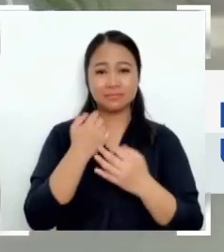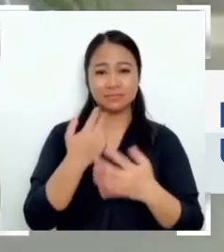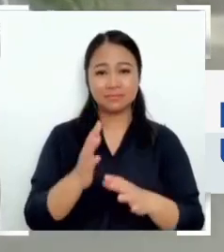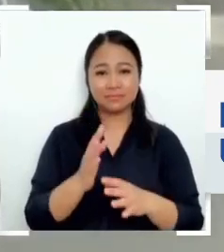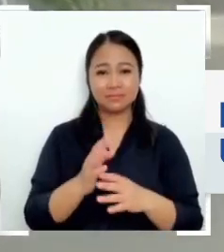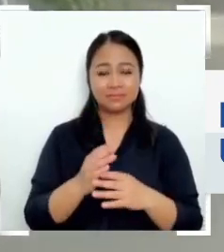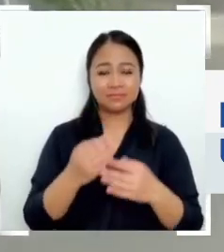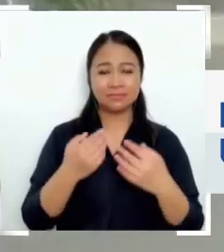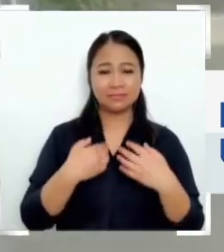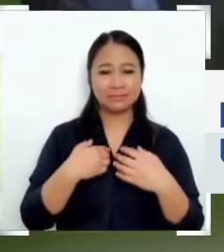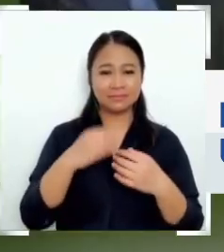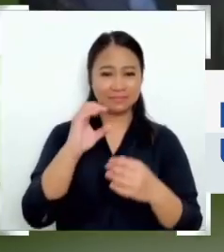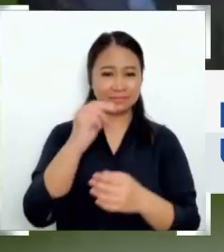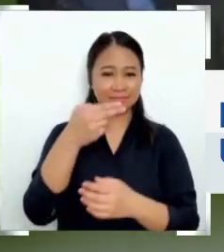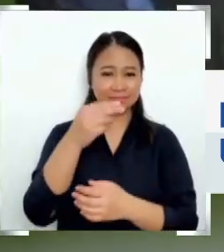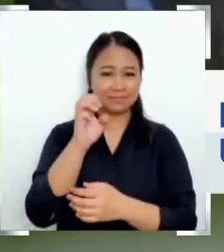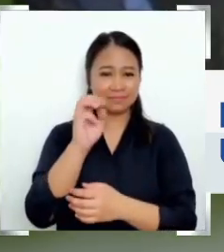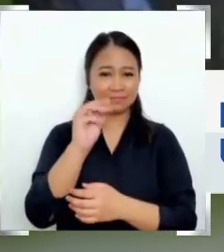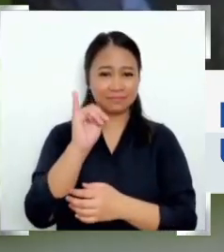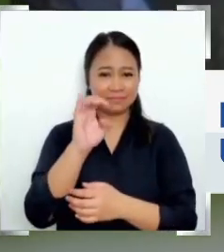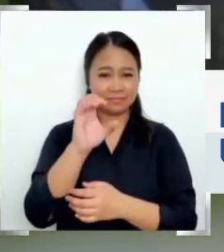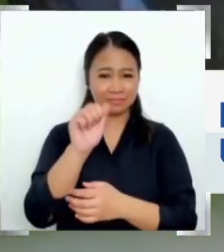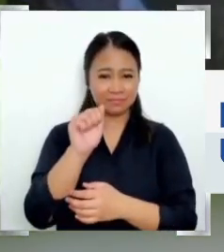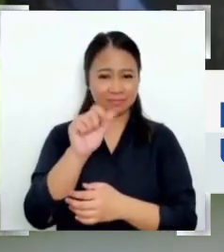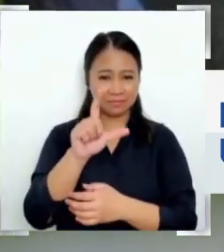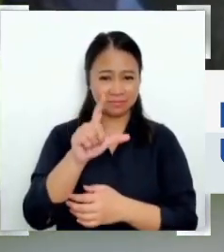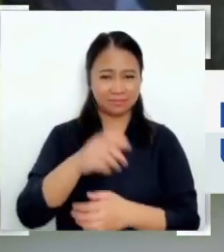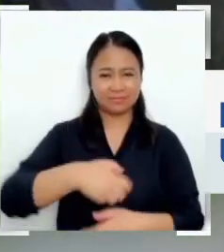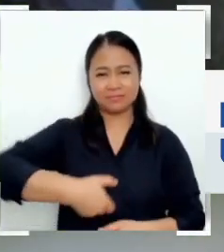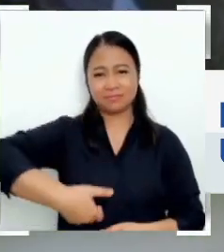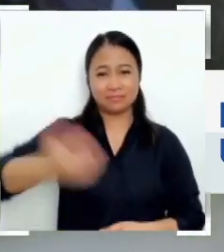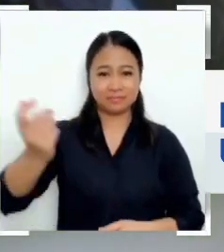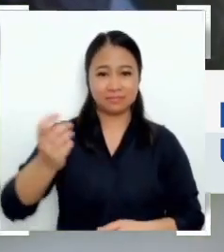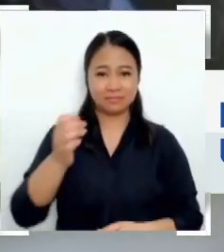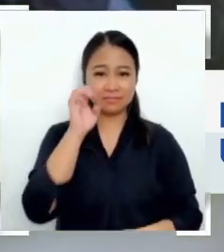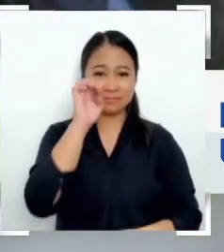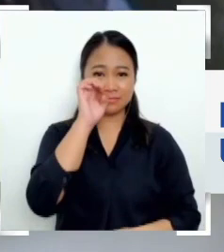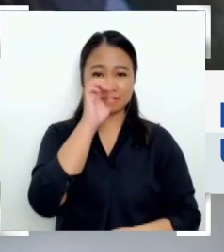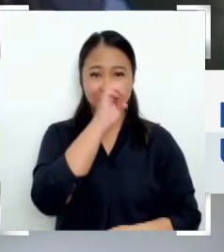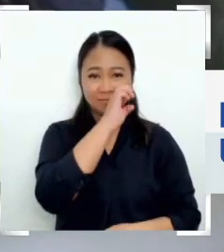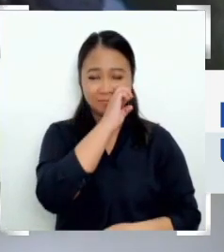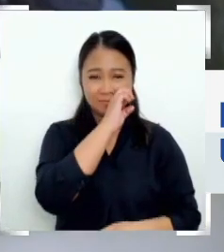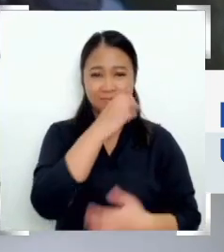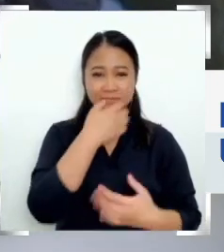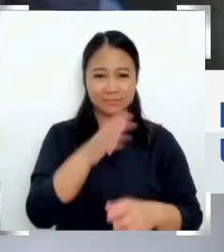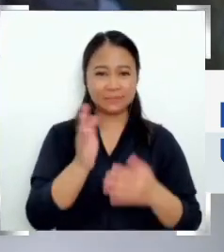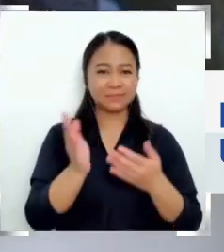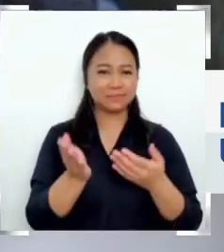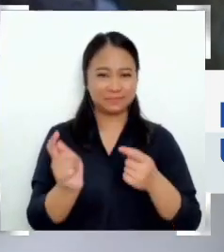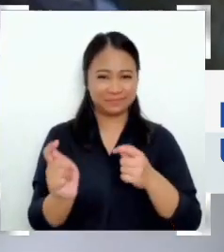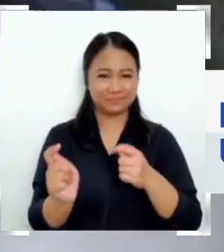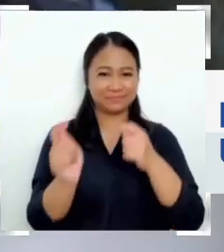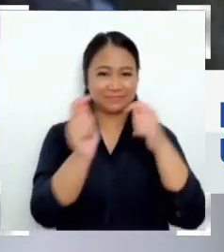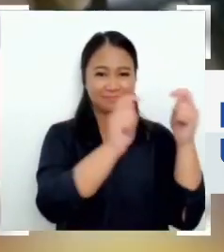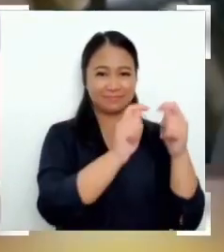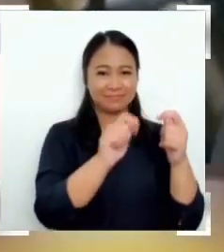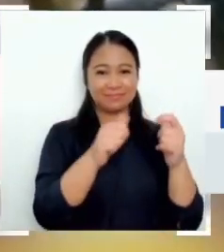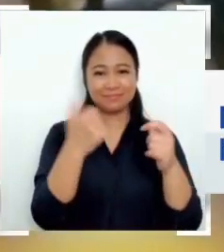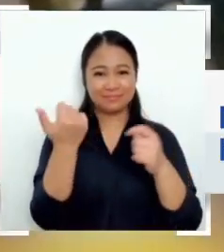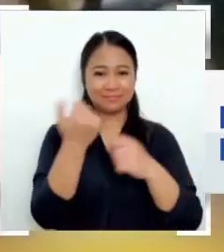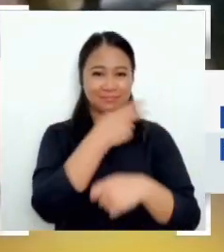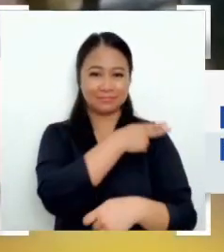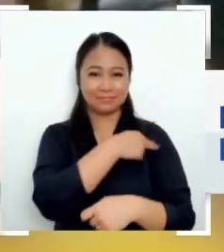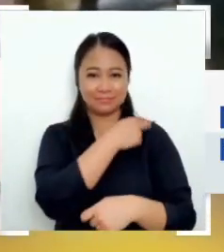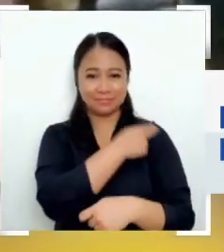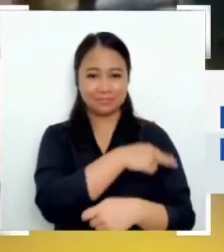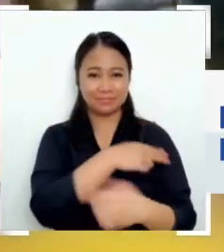buya ng kemikal sa mata ang isa sa mga biktima. Inilipat din sila kalaunan sa ibang ospital. Ayon sa Dagupan City Police,